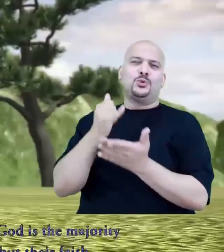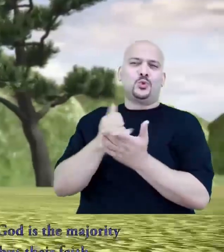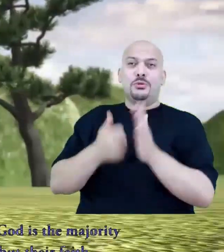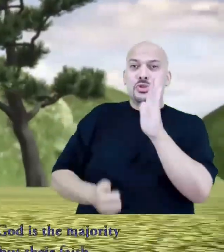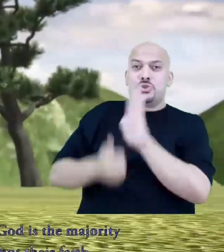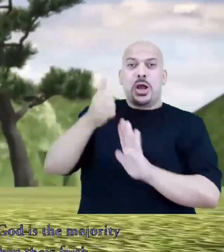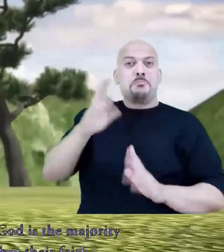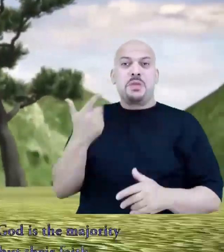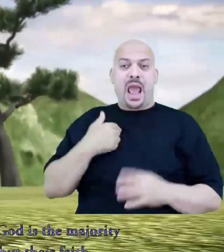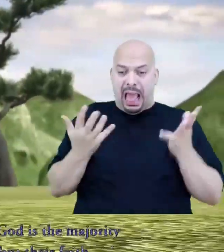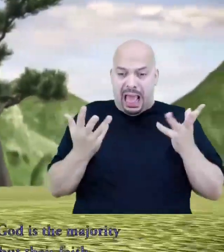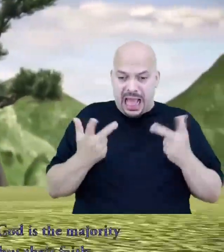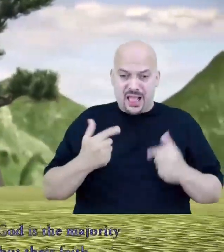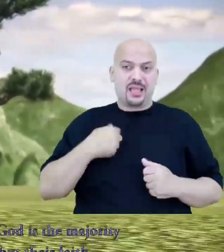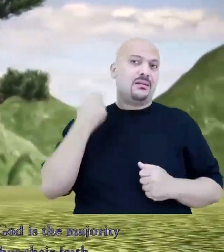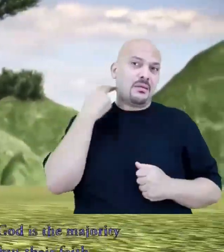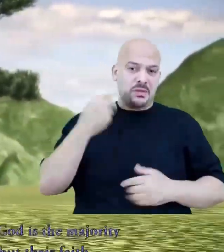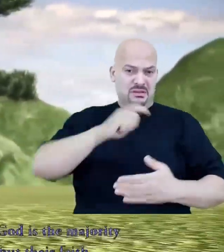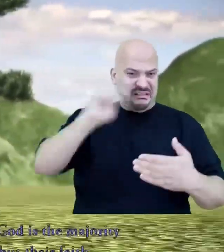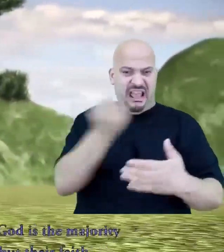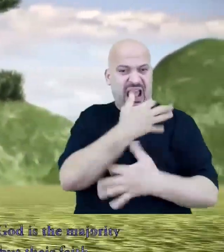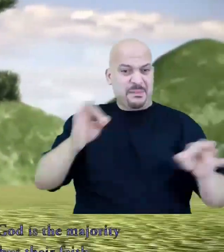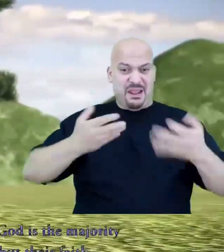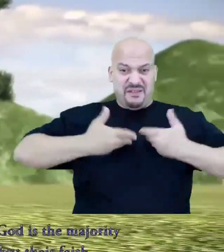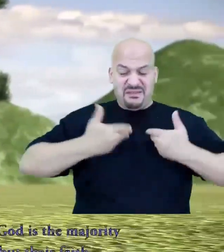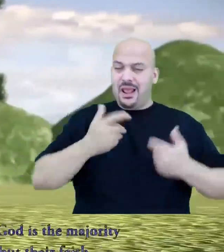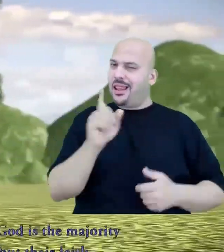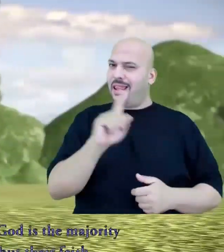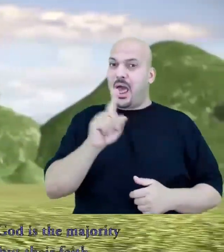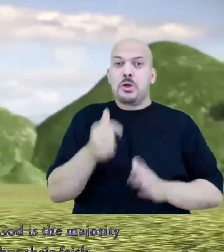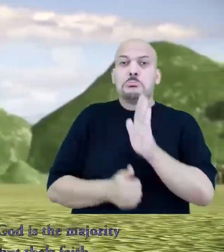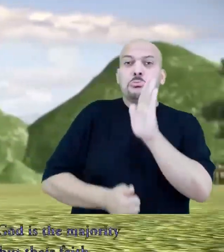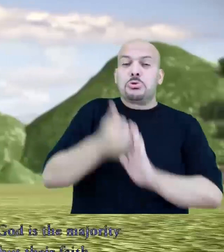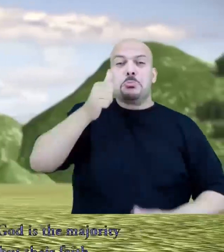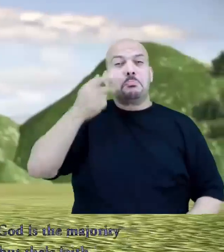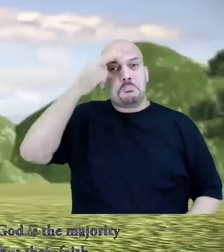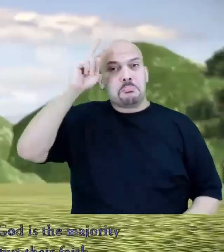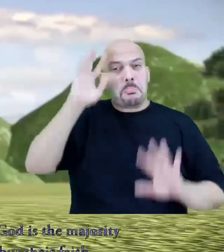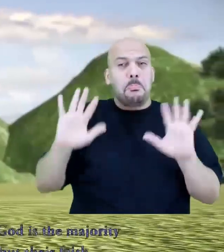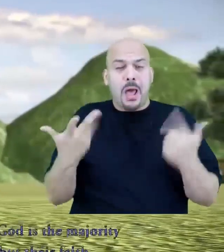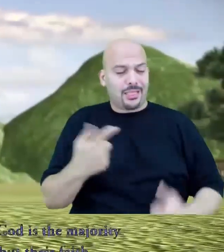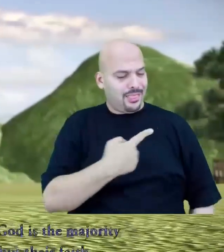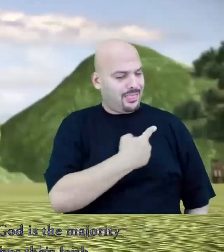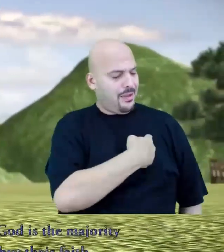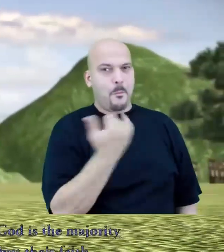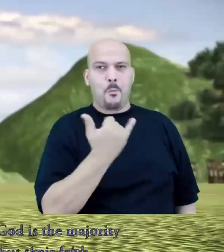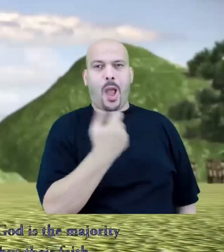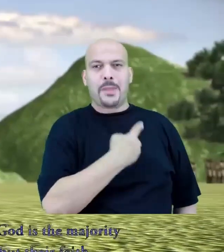الغالب، وأنهم لا ينتصرون بعدد ولا عتاد،